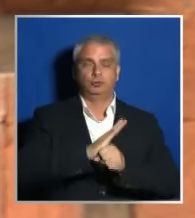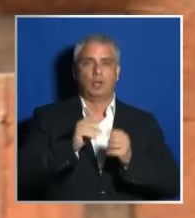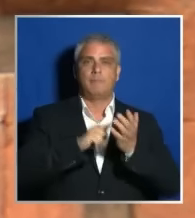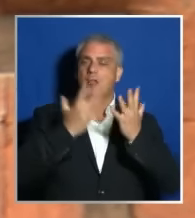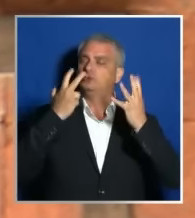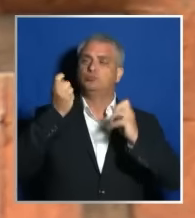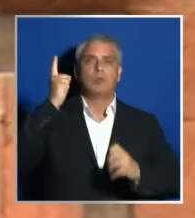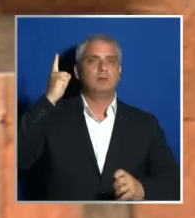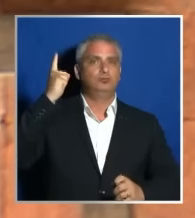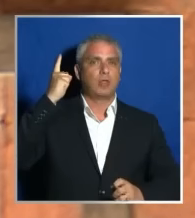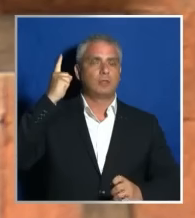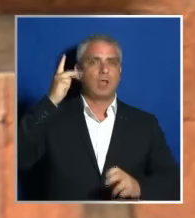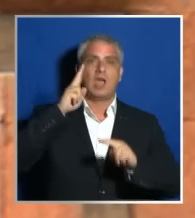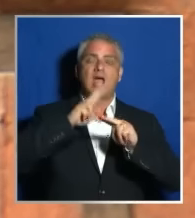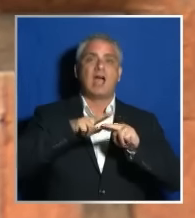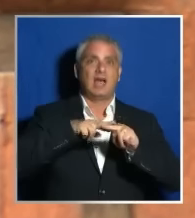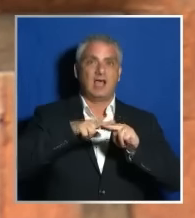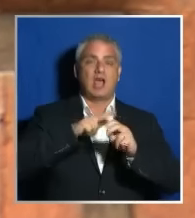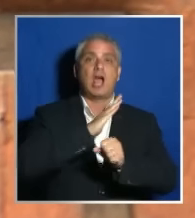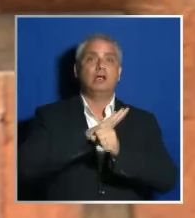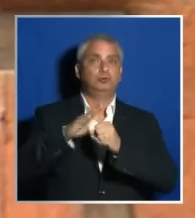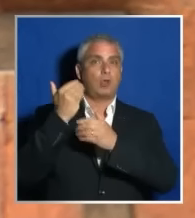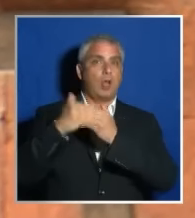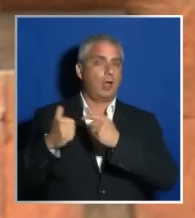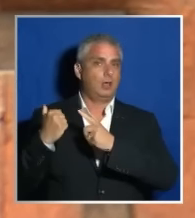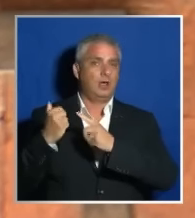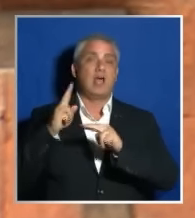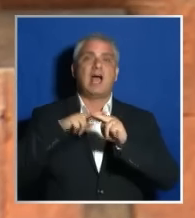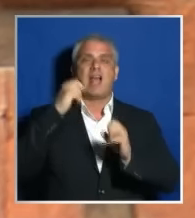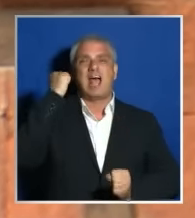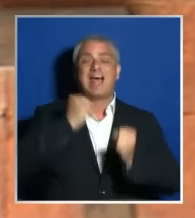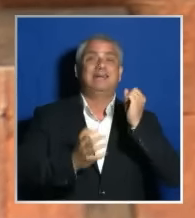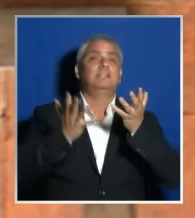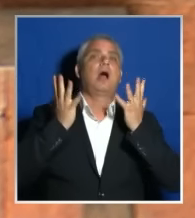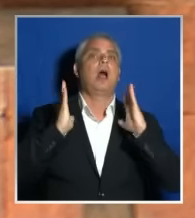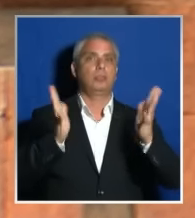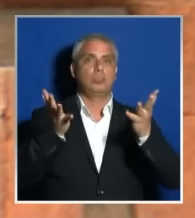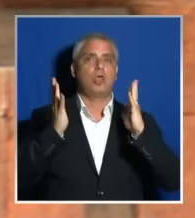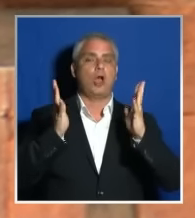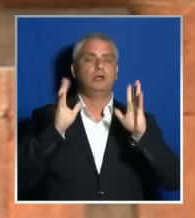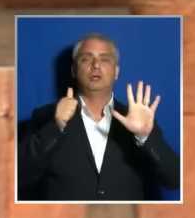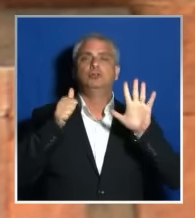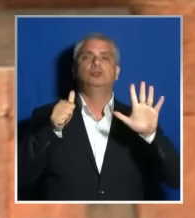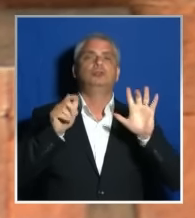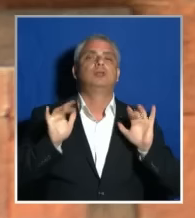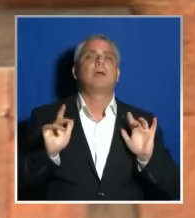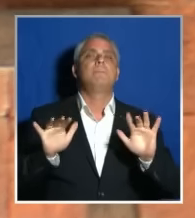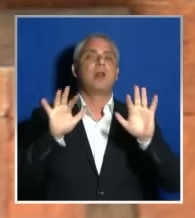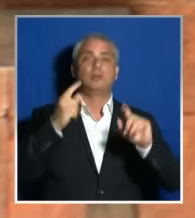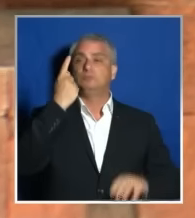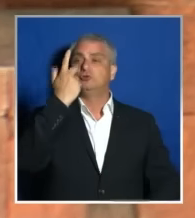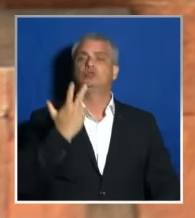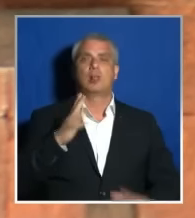כ-80 שנה אחרי השואה, אחרי הרצח הנורא של ששת המיליונים,